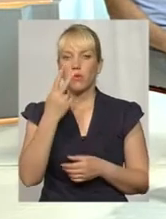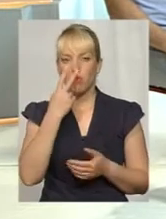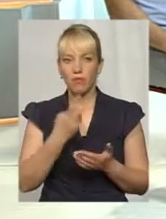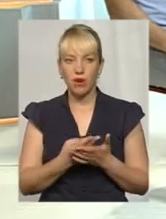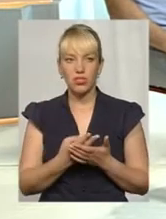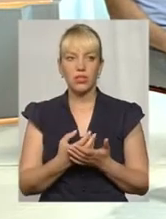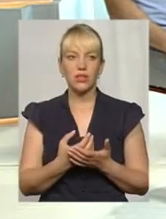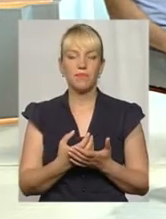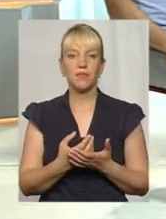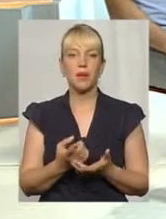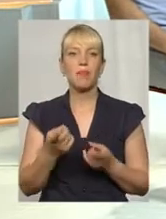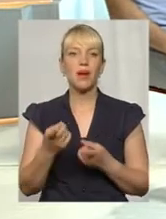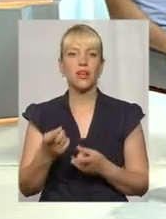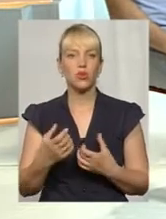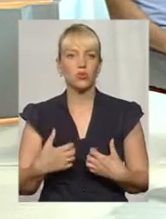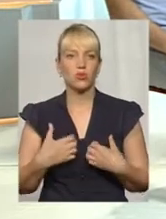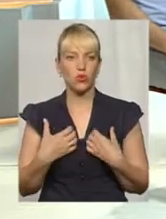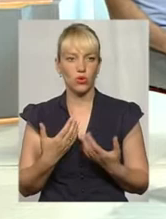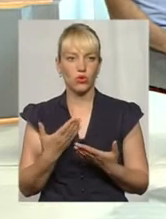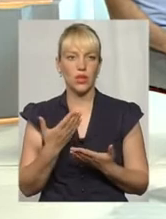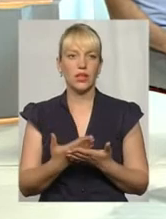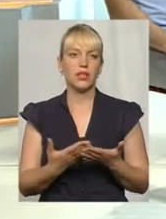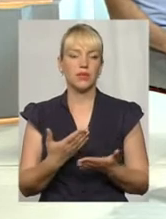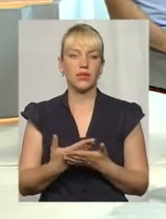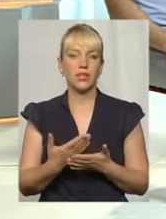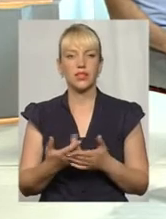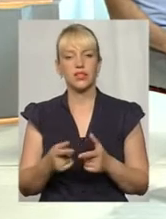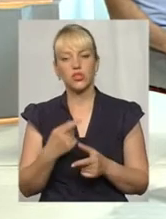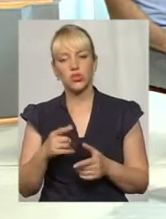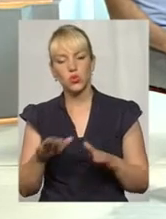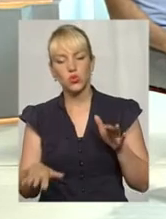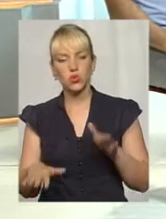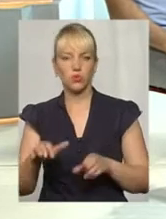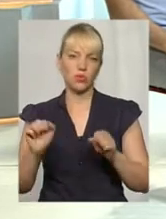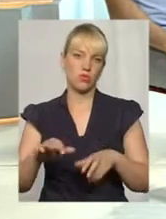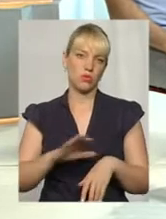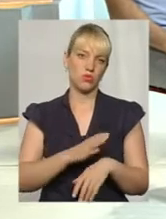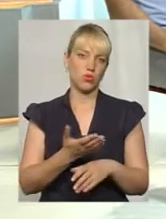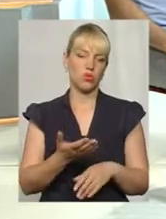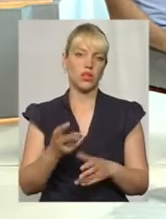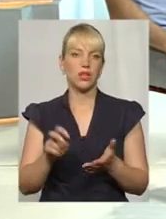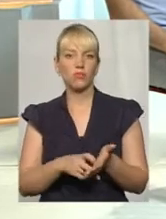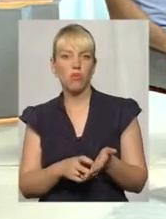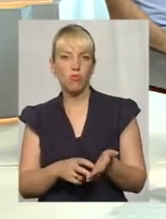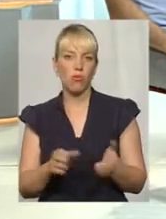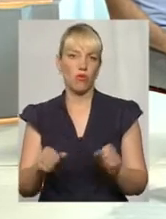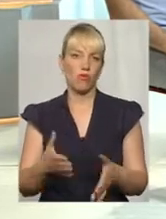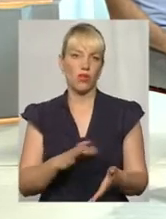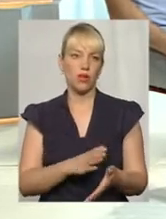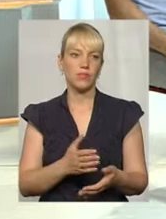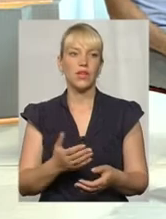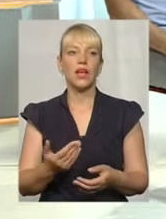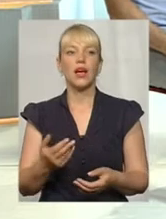пересторогу? Ну, скажімо, такий, можливо, чи то сумнів, чи то, можливо, якісь побоювання. Дякую.